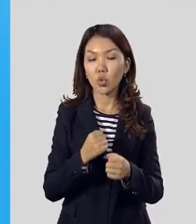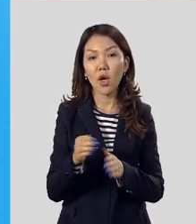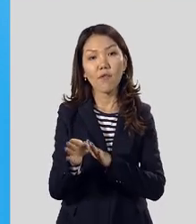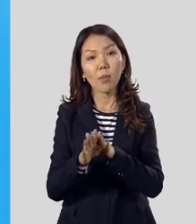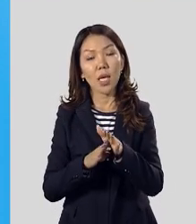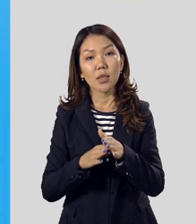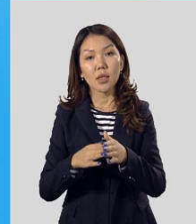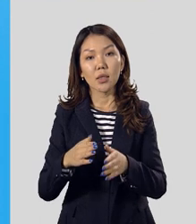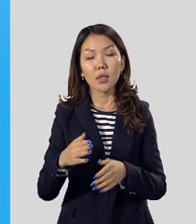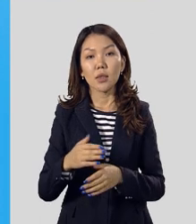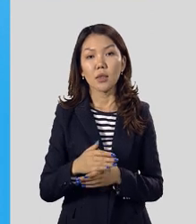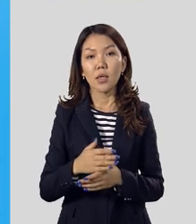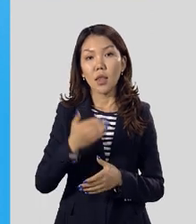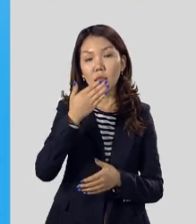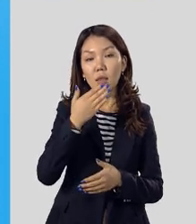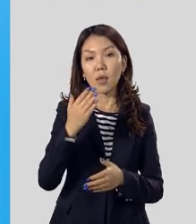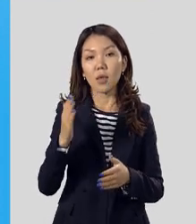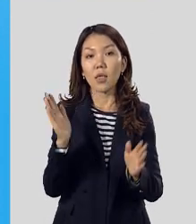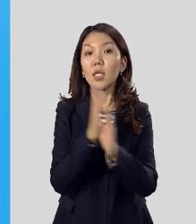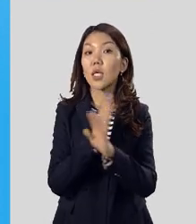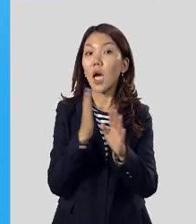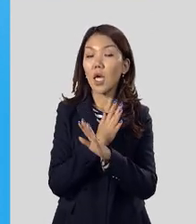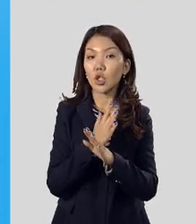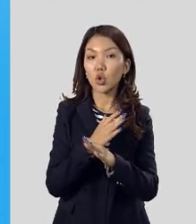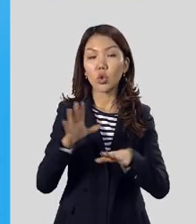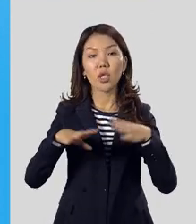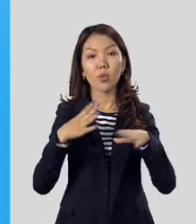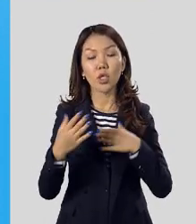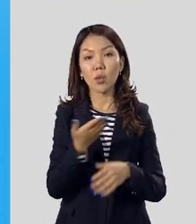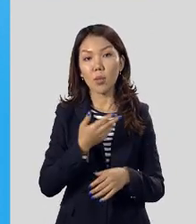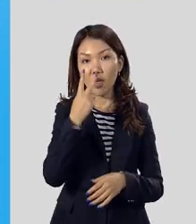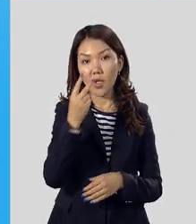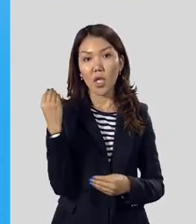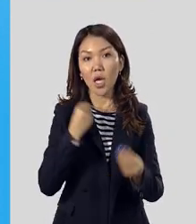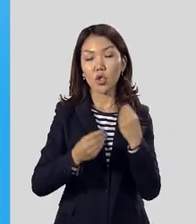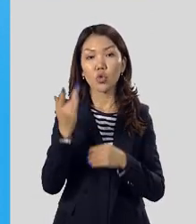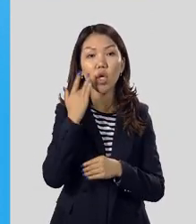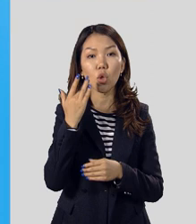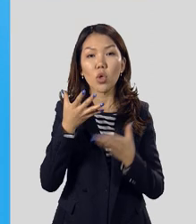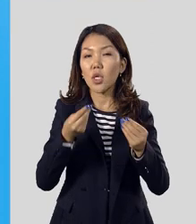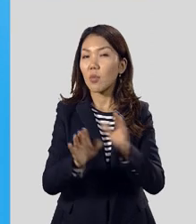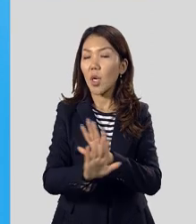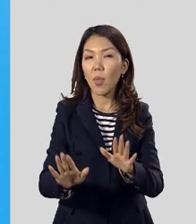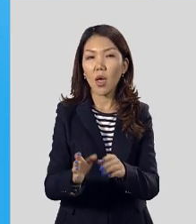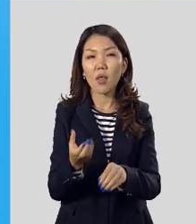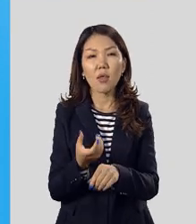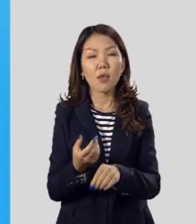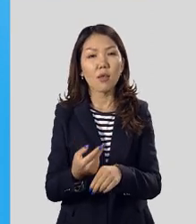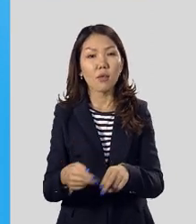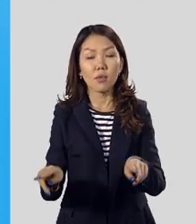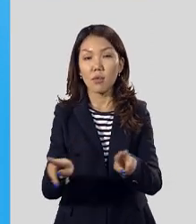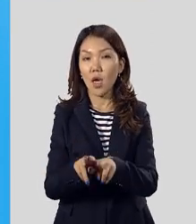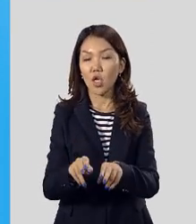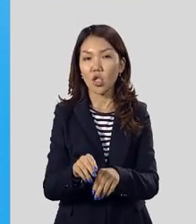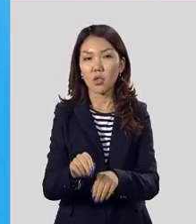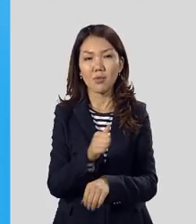гимнастику. Мы, конечно же, видели одежду, которая не промокает даже в самый сильный